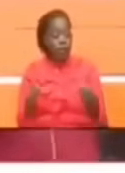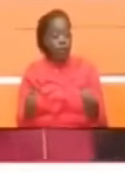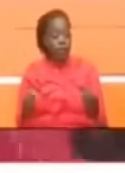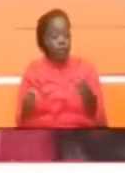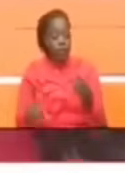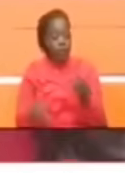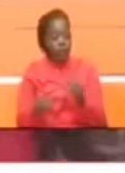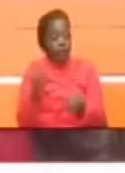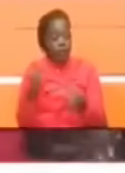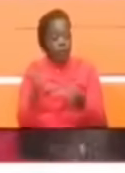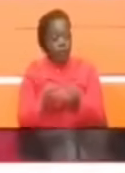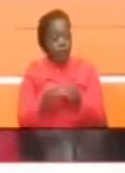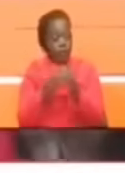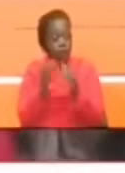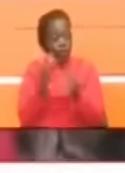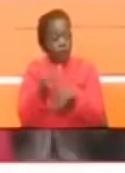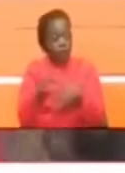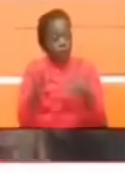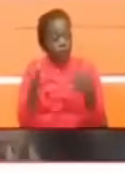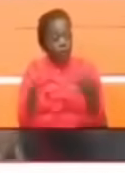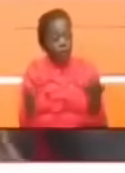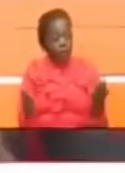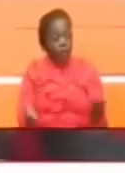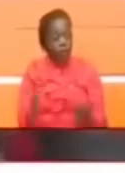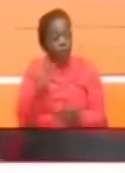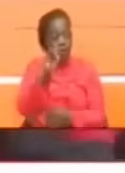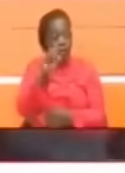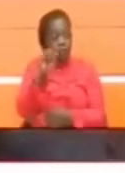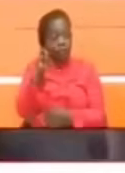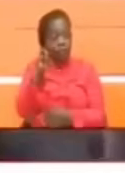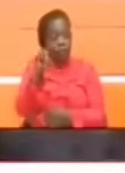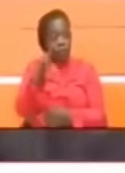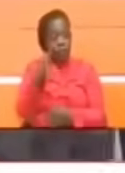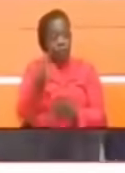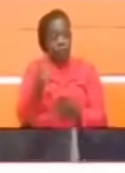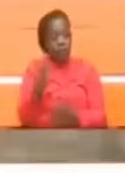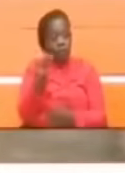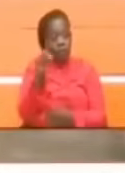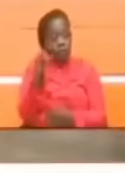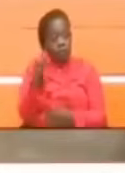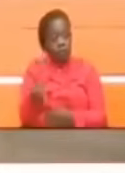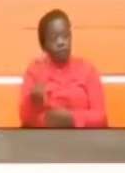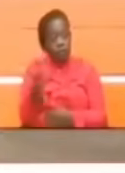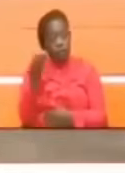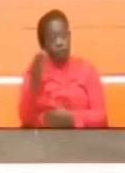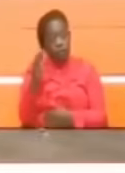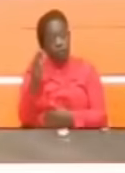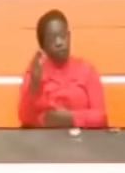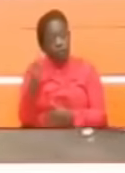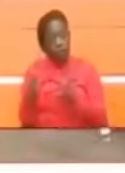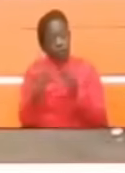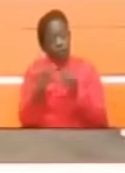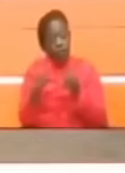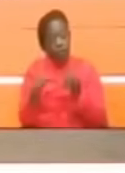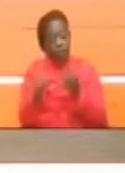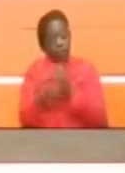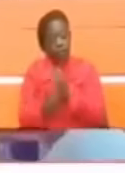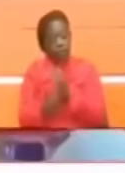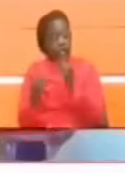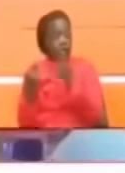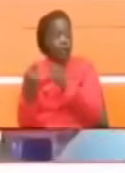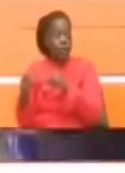abakulembeddwa amakulira oludda oluvuga gavumenti y'olwessonyi ne ssaabakonzi owa NUP Fred Nyanzi boogedde ku nsonga ez'enjawulo mu